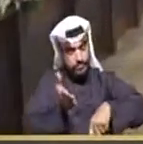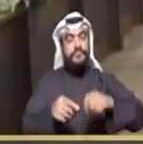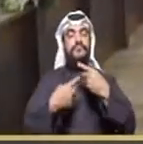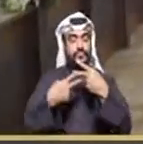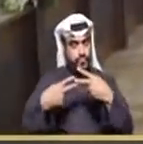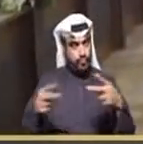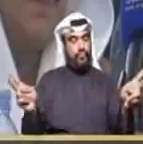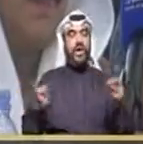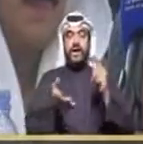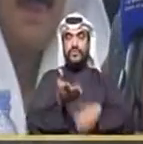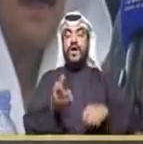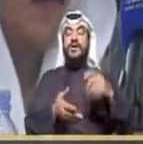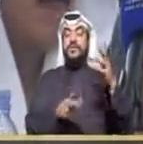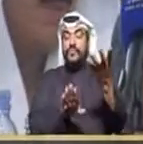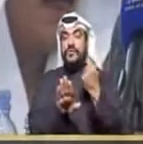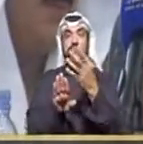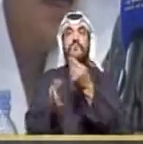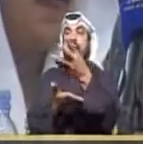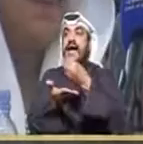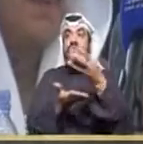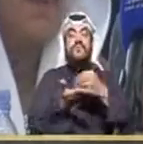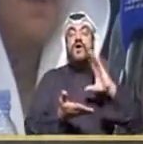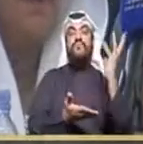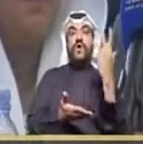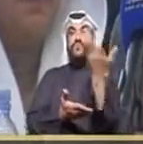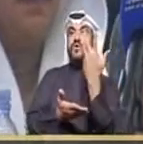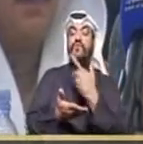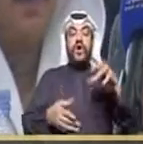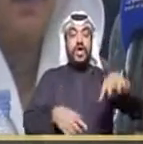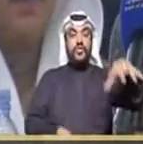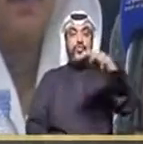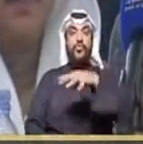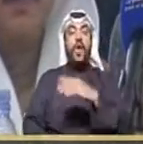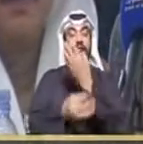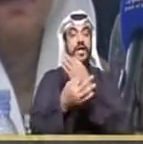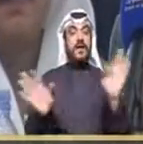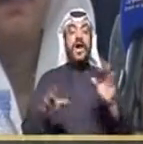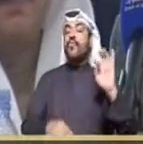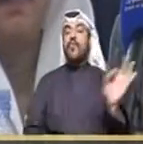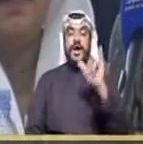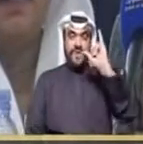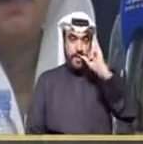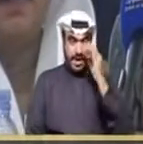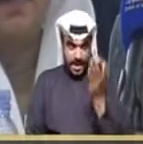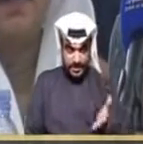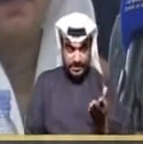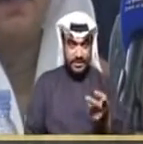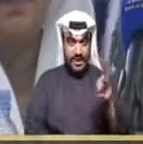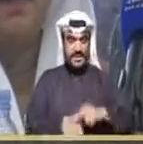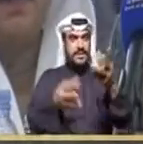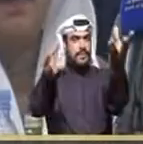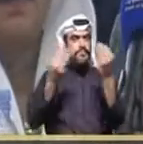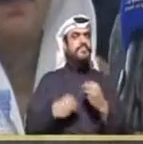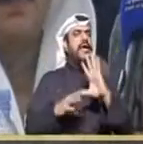طبعا بعد مؤتمر المانحين الكبار اللي تم في لندن، تم حتى